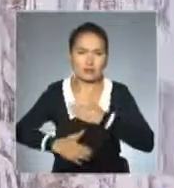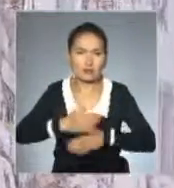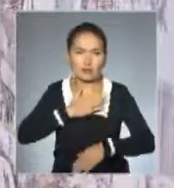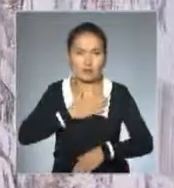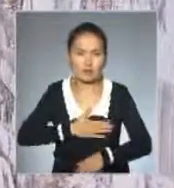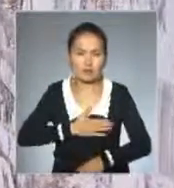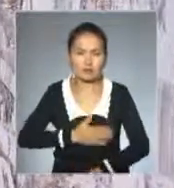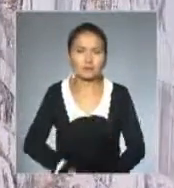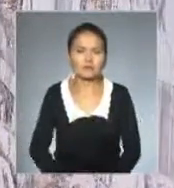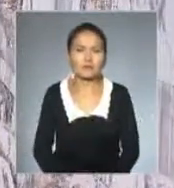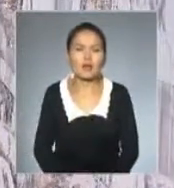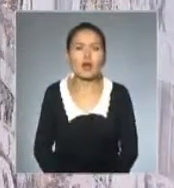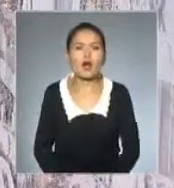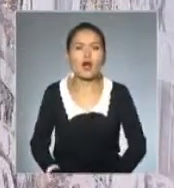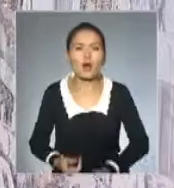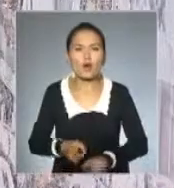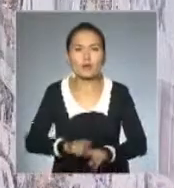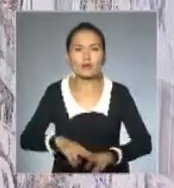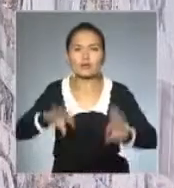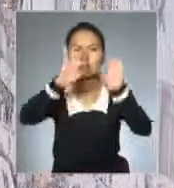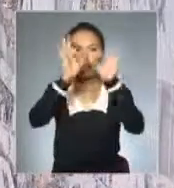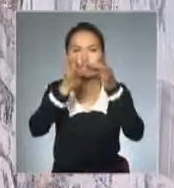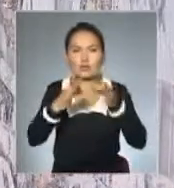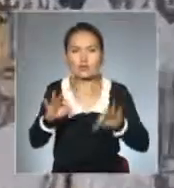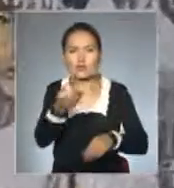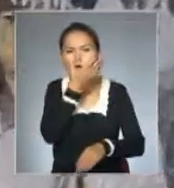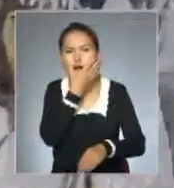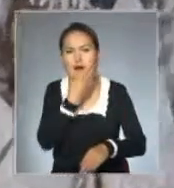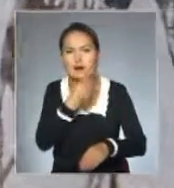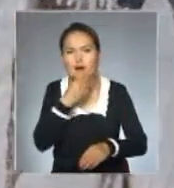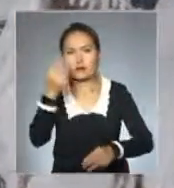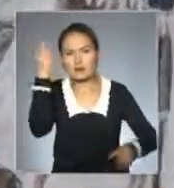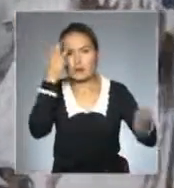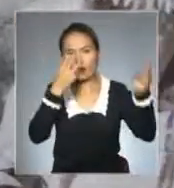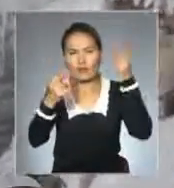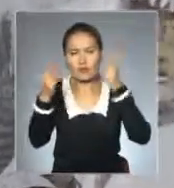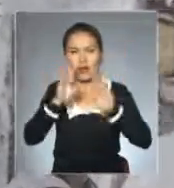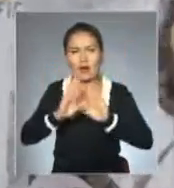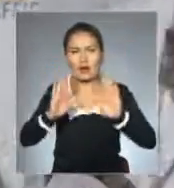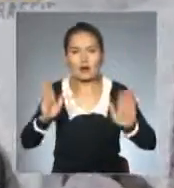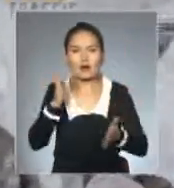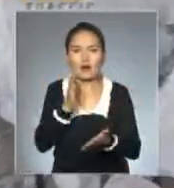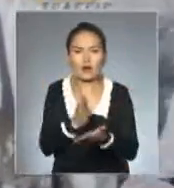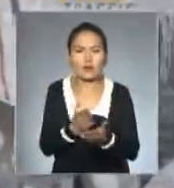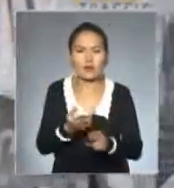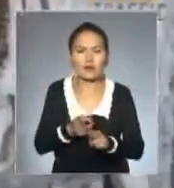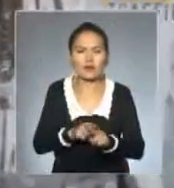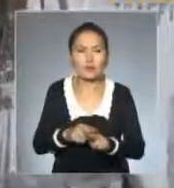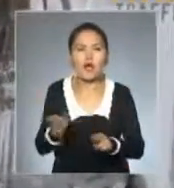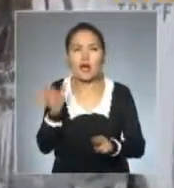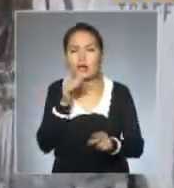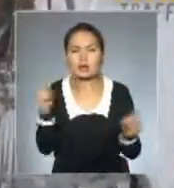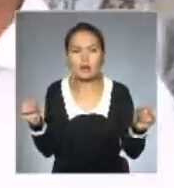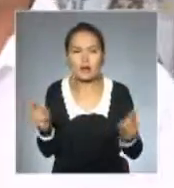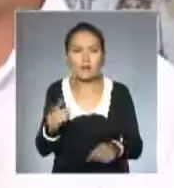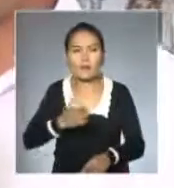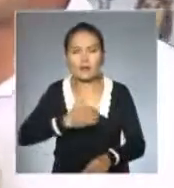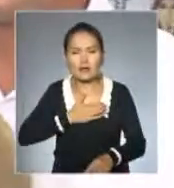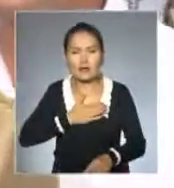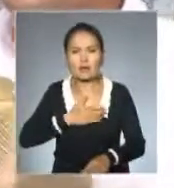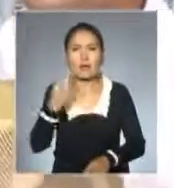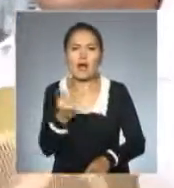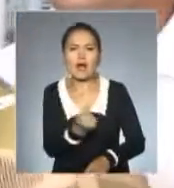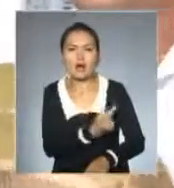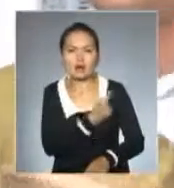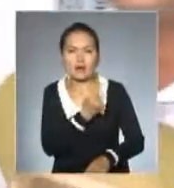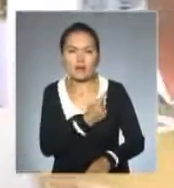сенемін. Өнердің бұл түрі елімізде жақында ғана пайда болды десек қателеспейміз. Алайда осы қысқа мерзім ішінде бізде де кәсіби